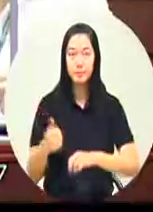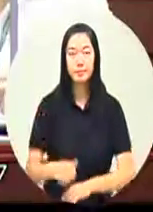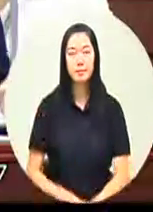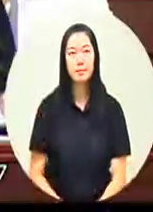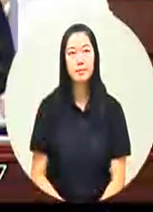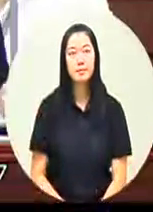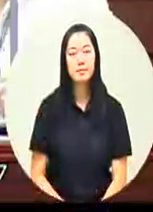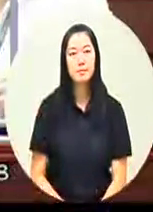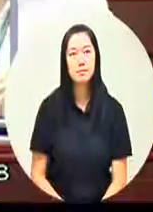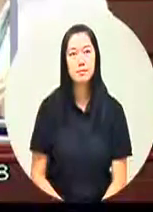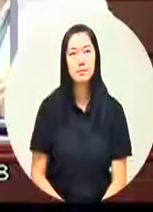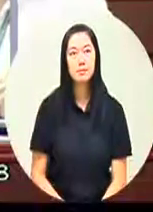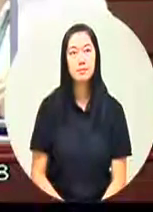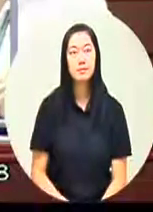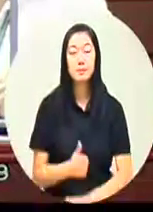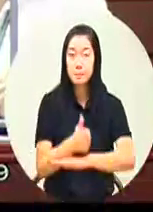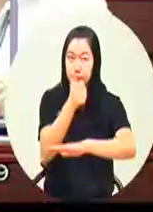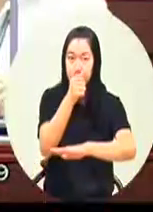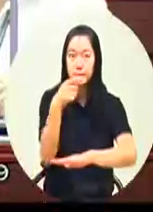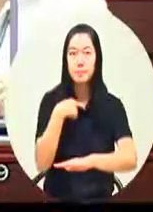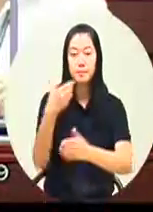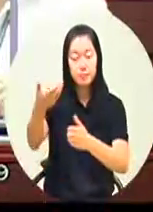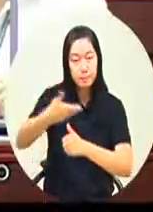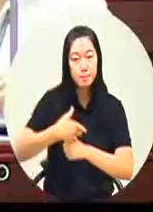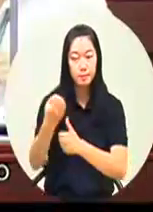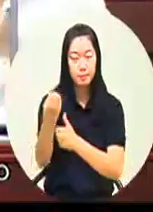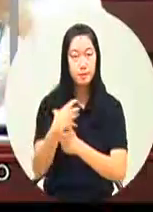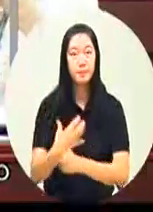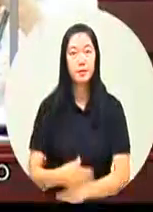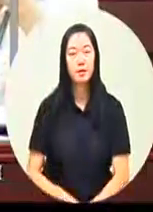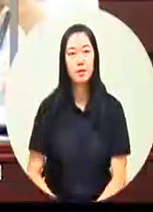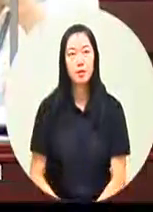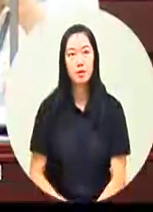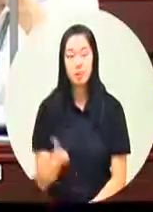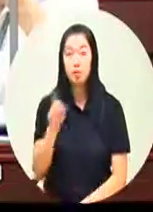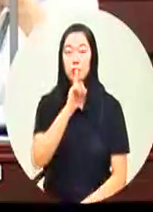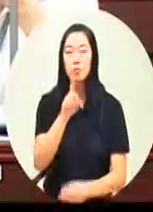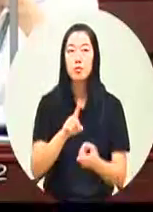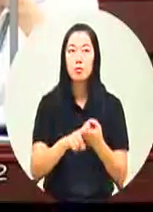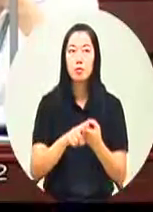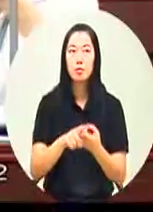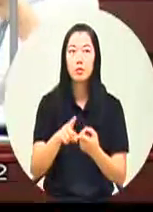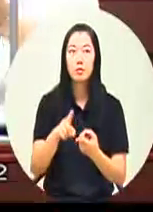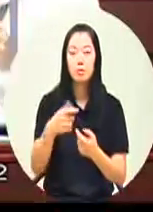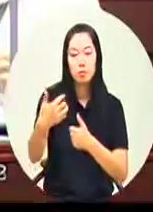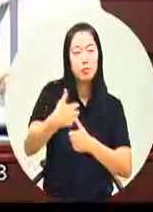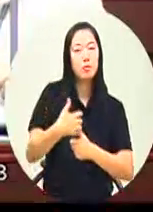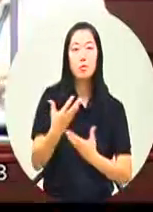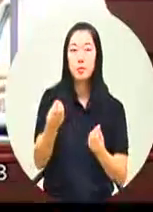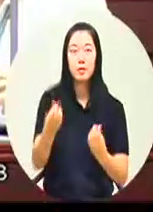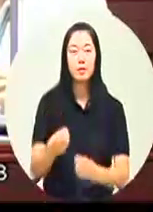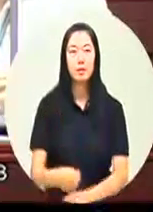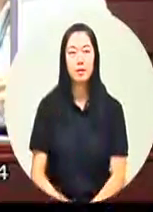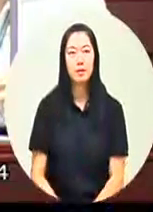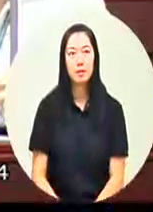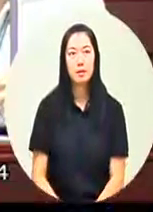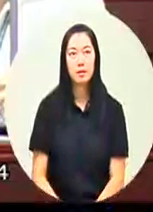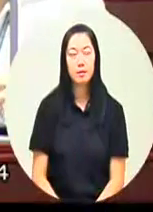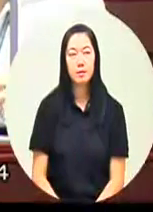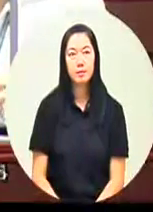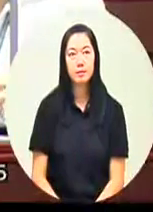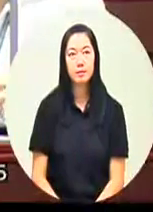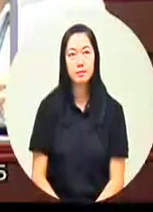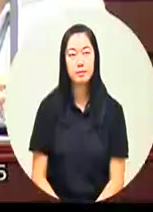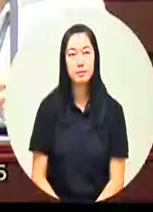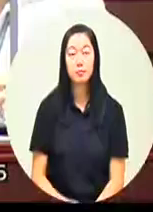心，感谢李议员所提供的这个资讯，确实李议员唔捌伫遮问过我这个代志吼，啊感谢。